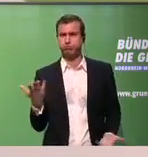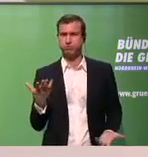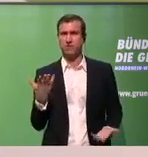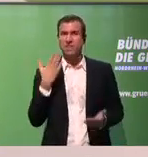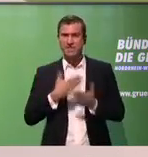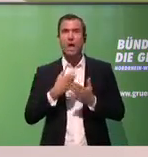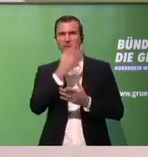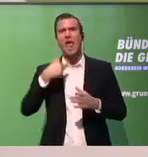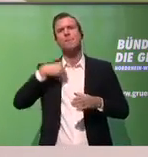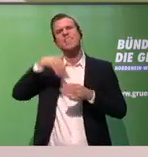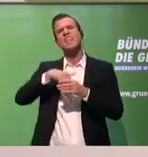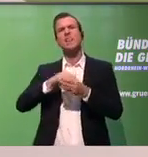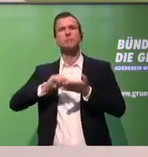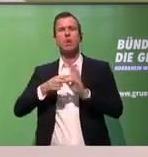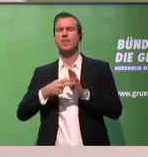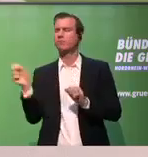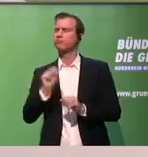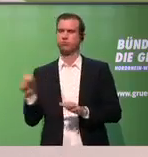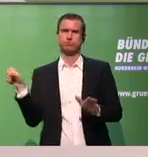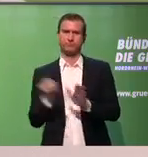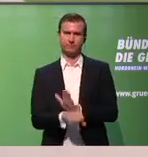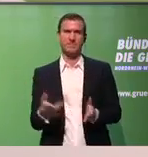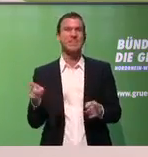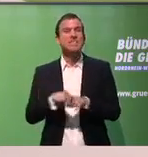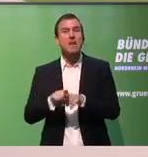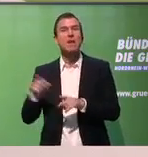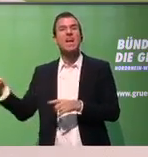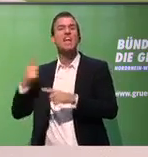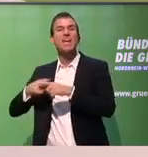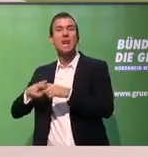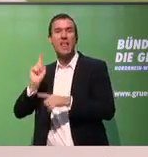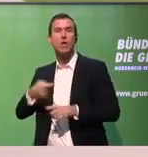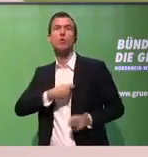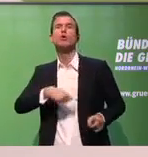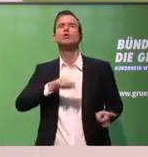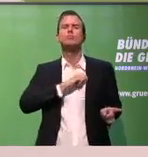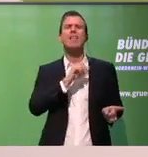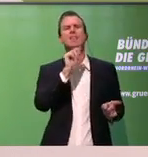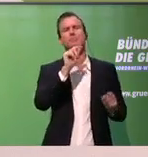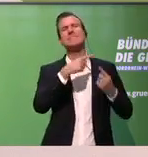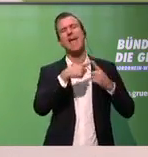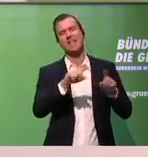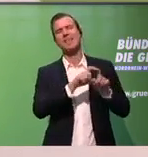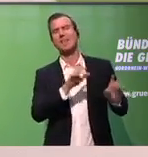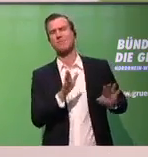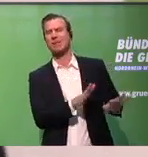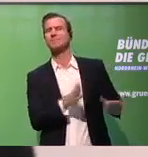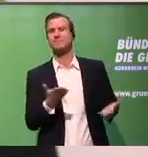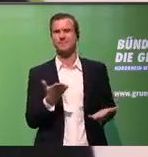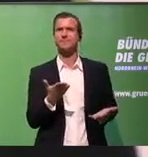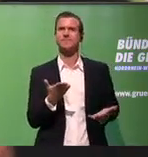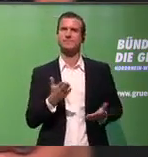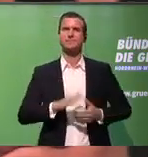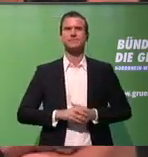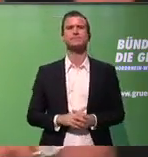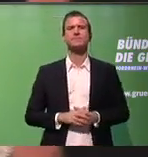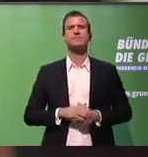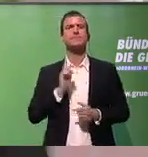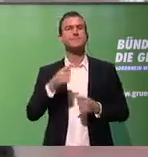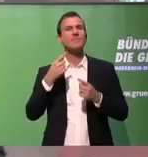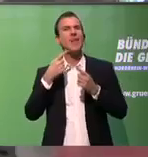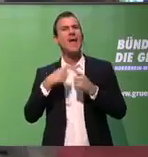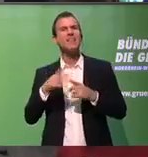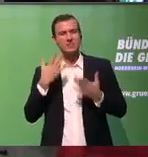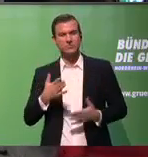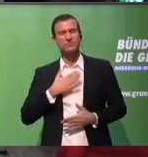schlechten Innenpolitik liegt. Das Gleiche gilt für Griechenland. Bei Spanien wäre das eine andere Diskussion. Ein anderes Element, das